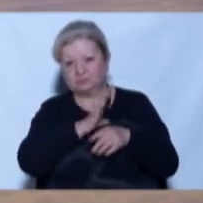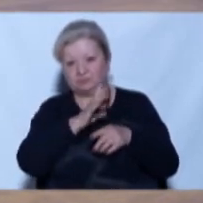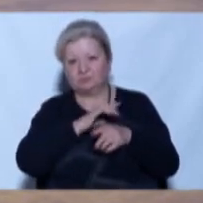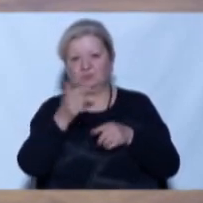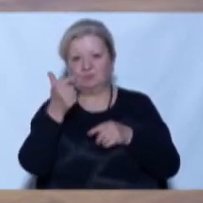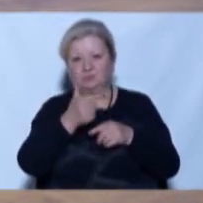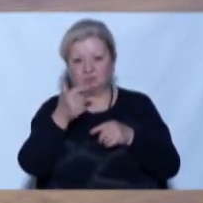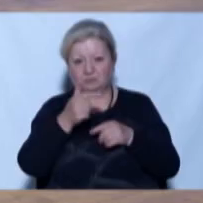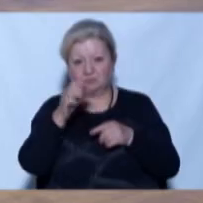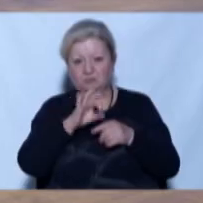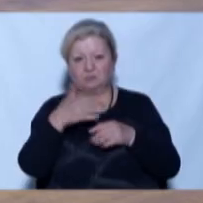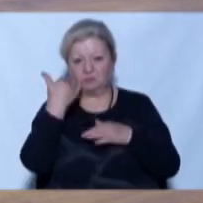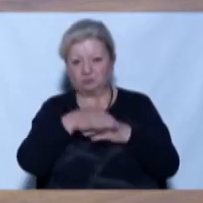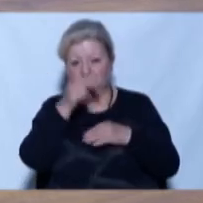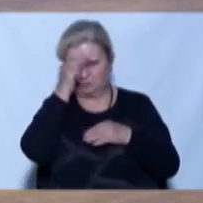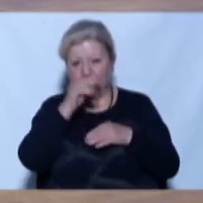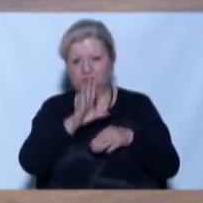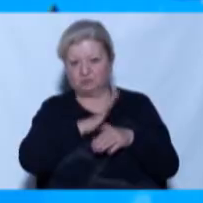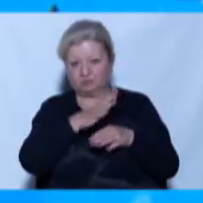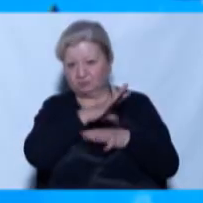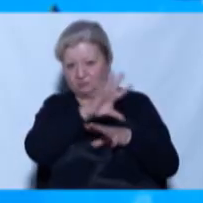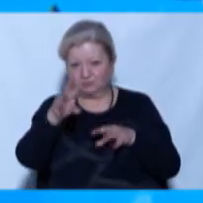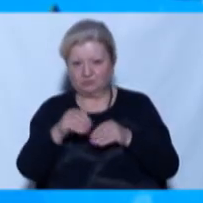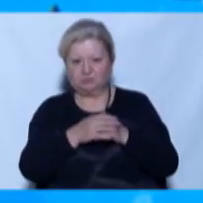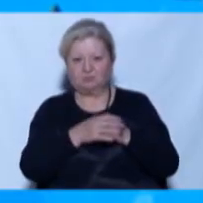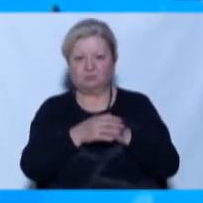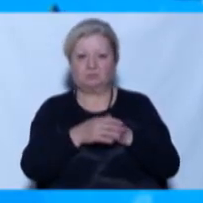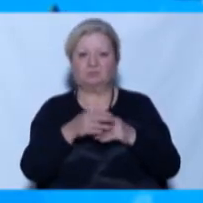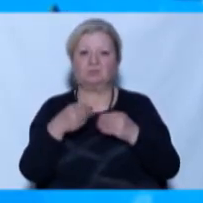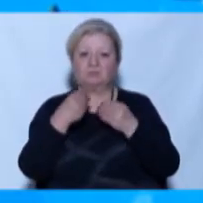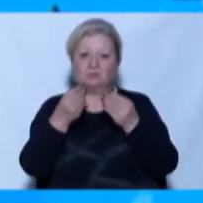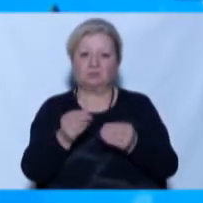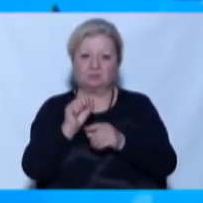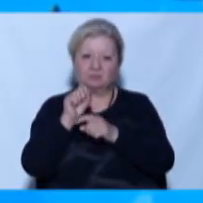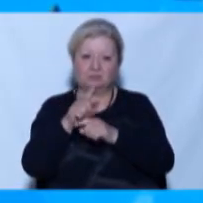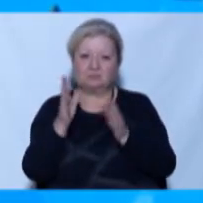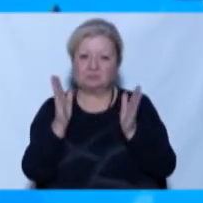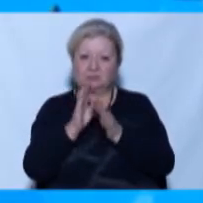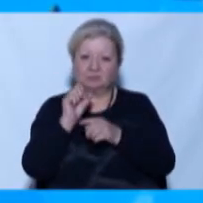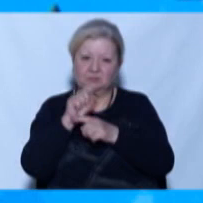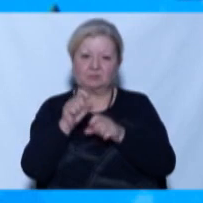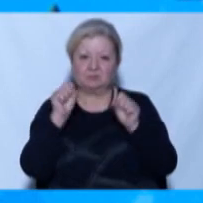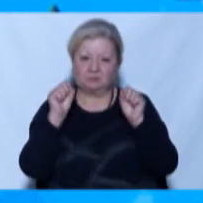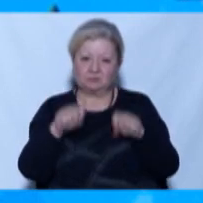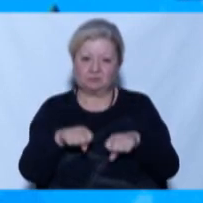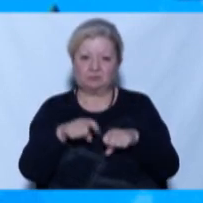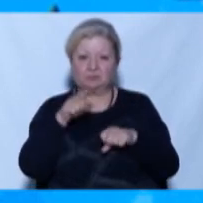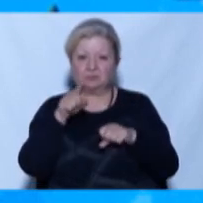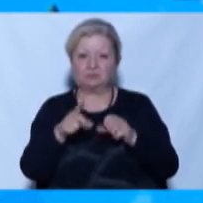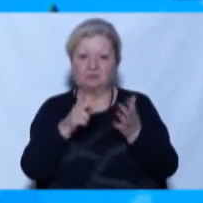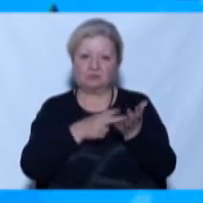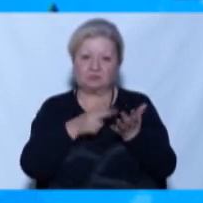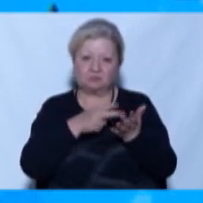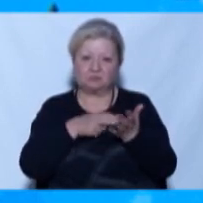ქვია. თქვენის გავლილი გაქვთ გეოგრაფიული გარსები. მე მოგცემთ პატარა დავალებას, რომელიც შეიძლება თქვენს